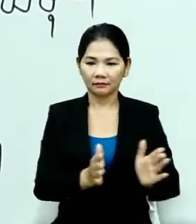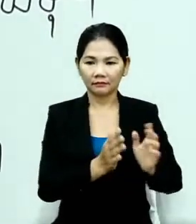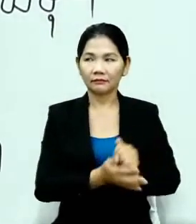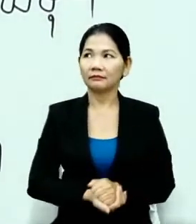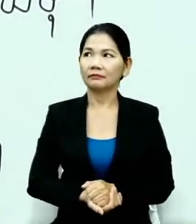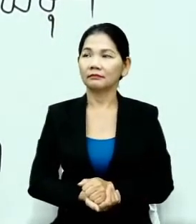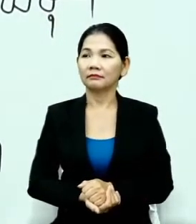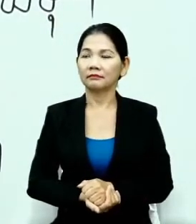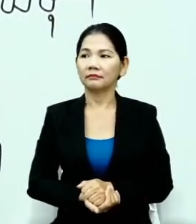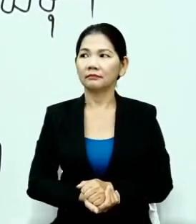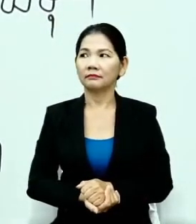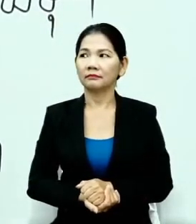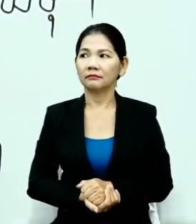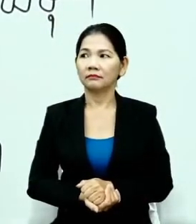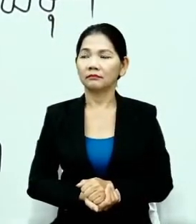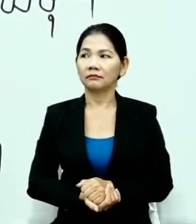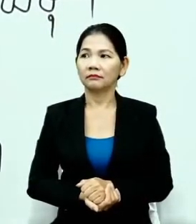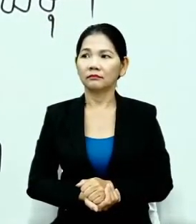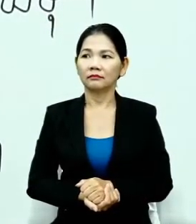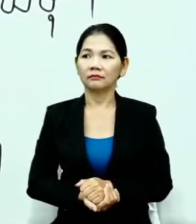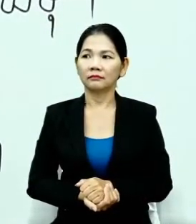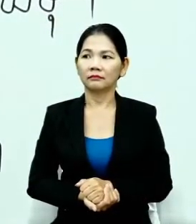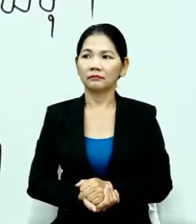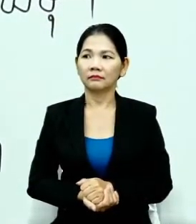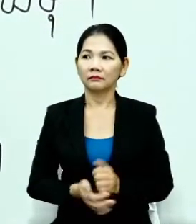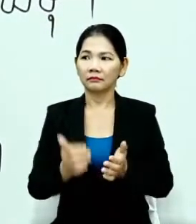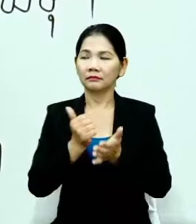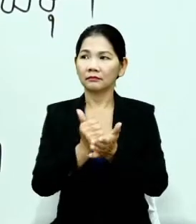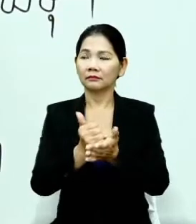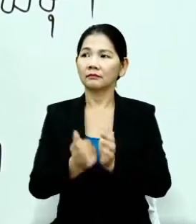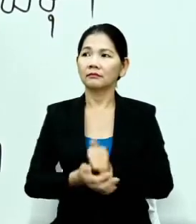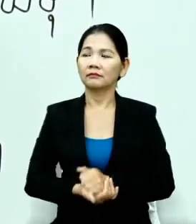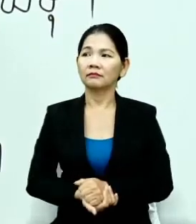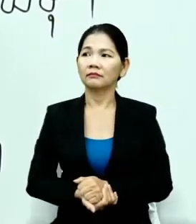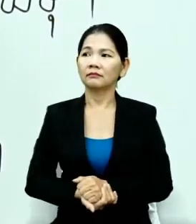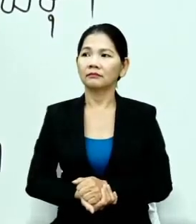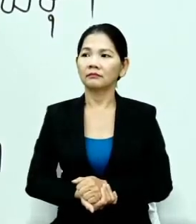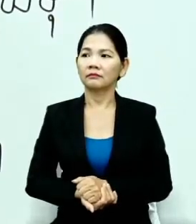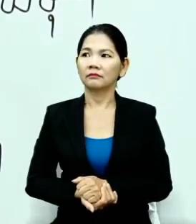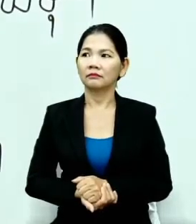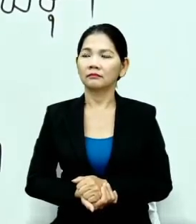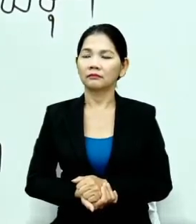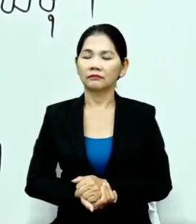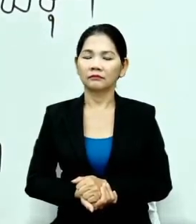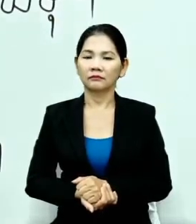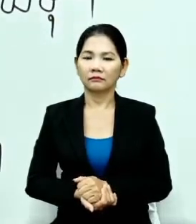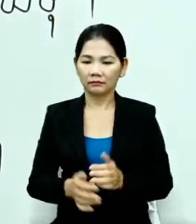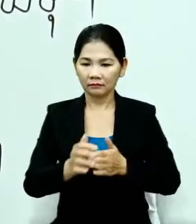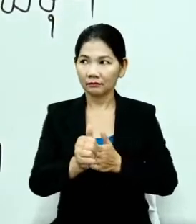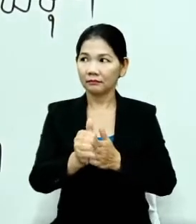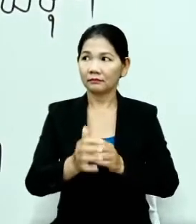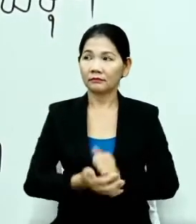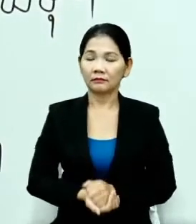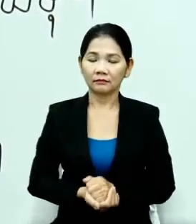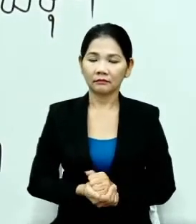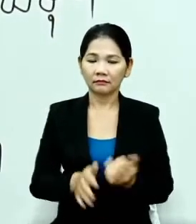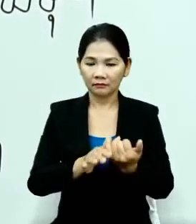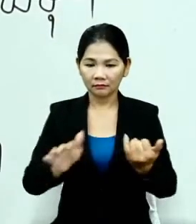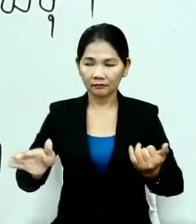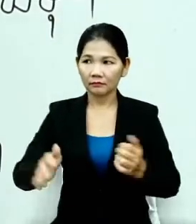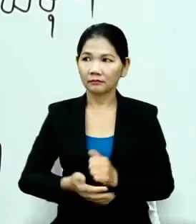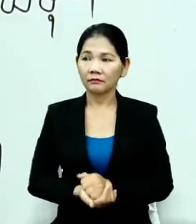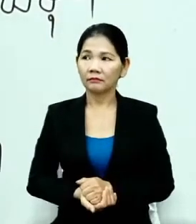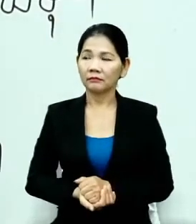lãng sầm ráp chuối nâng đắc nón cộ má nơi